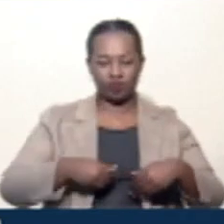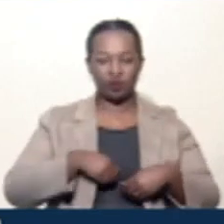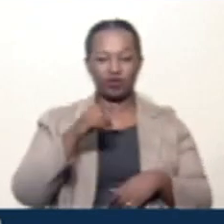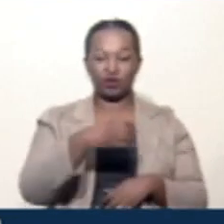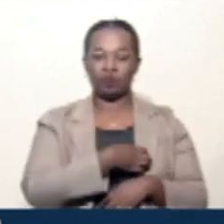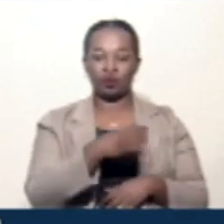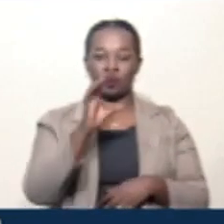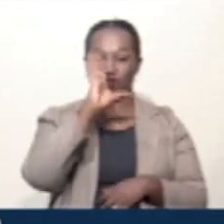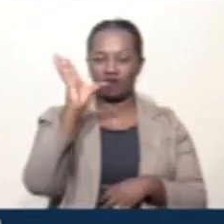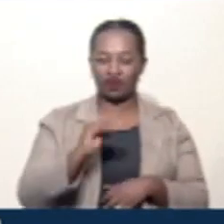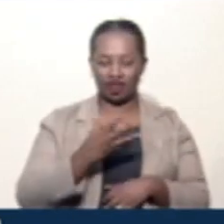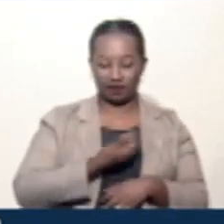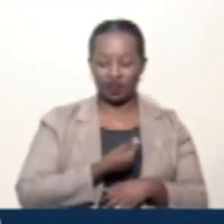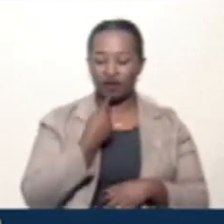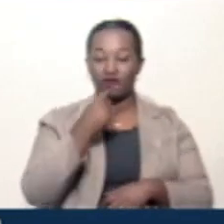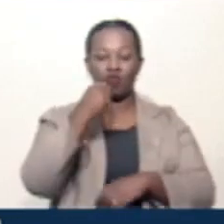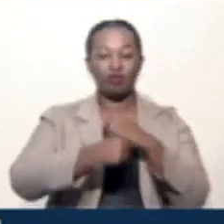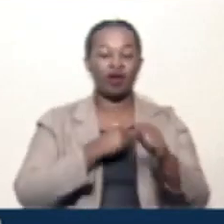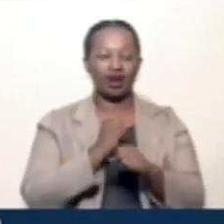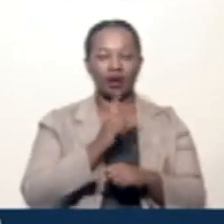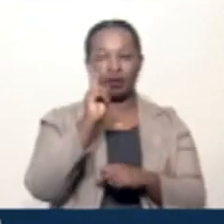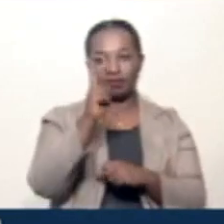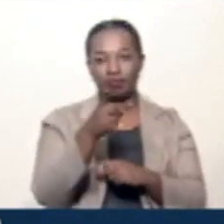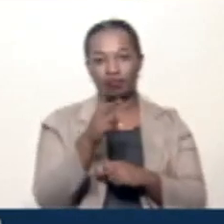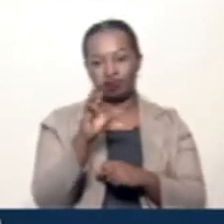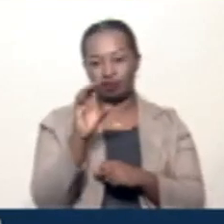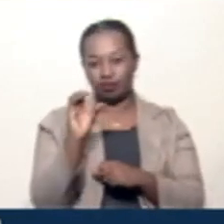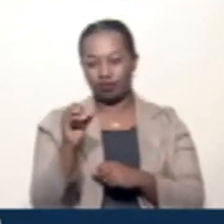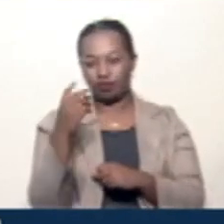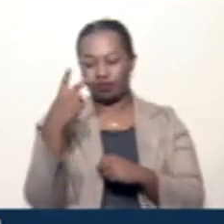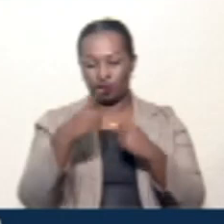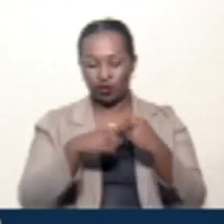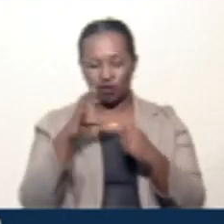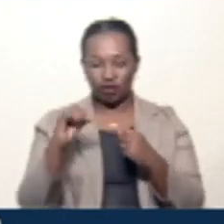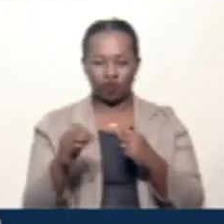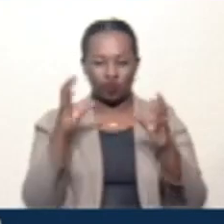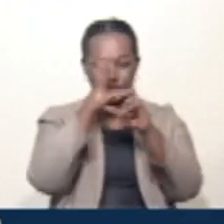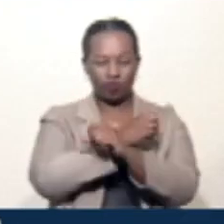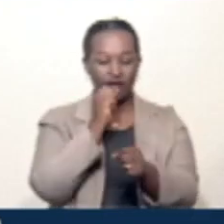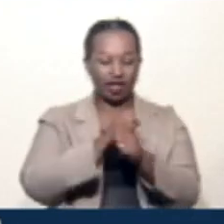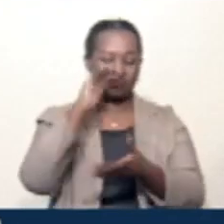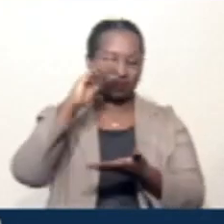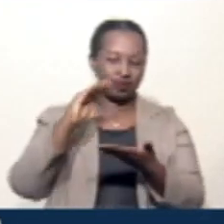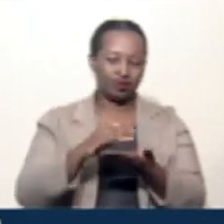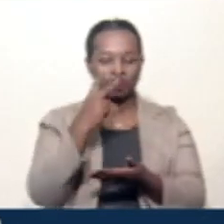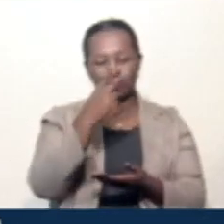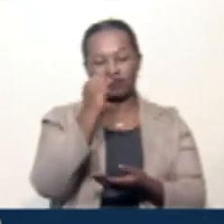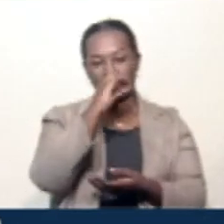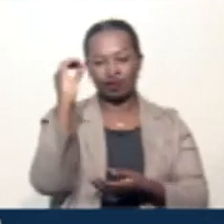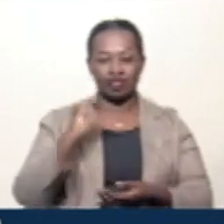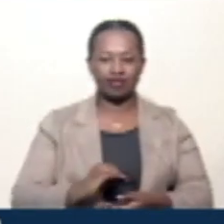Afrika ifite avuga ko mwaka wa 2063 ubushomeri buzaba bwaragabanutseho 25% kwijana n'utwa Tigo John